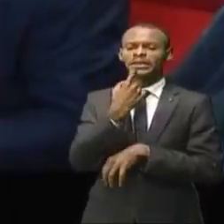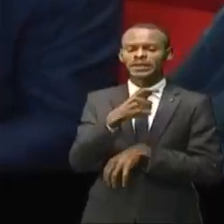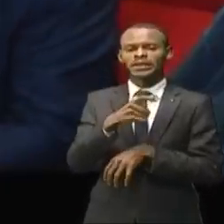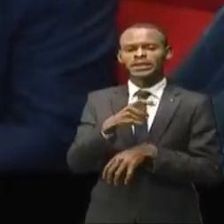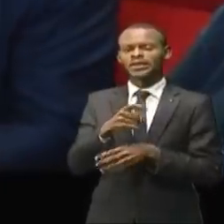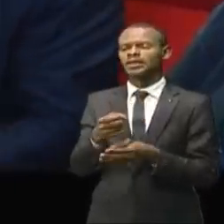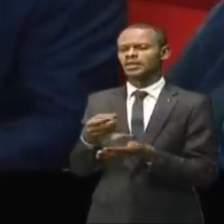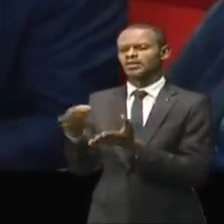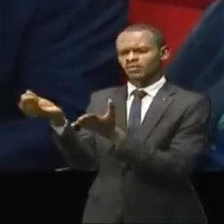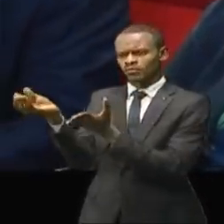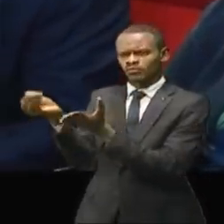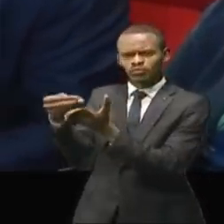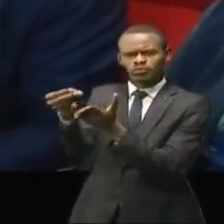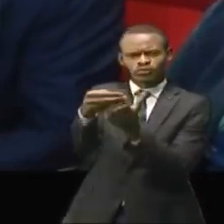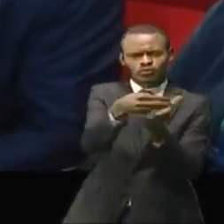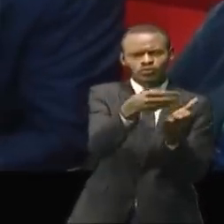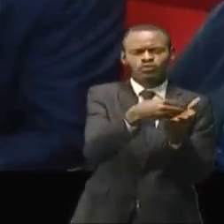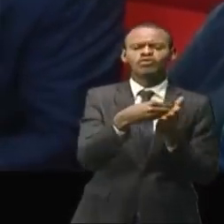victimes